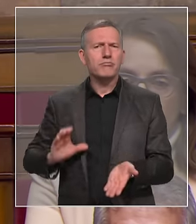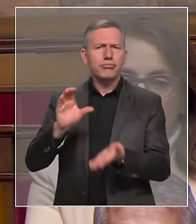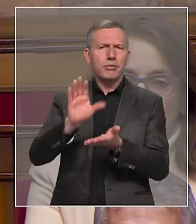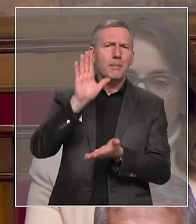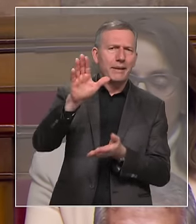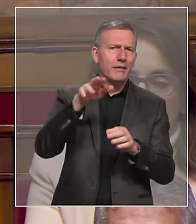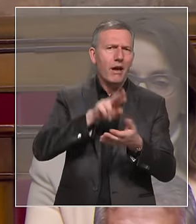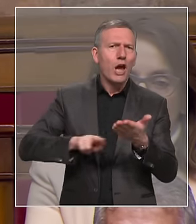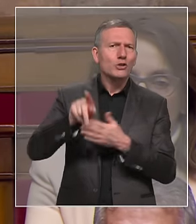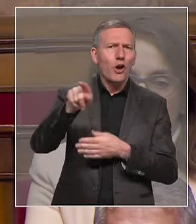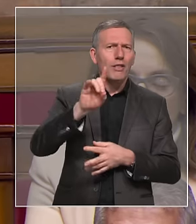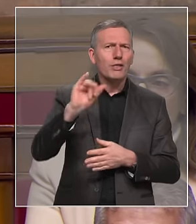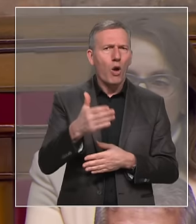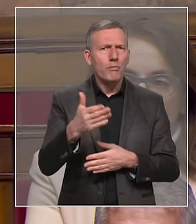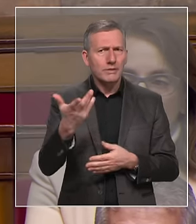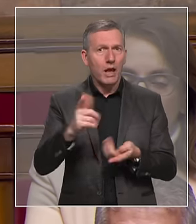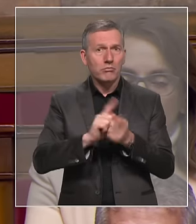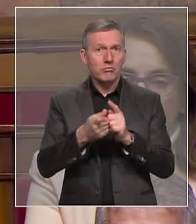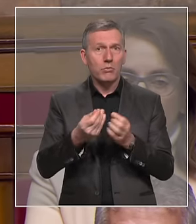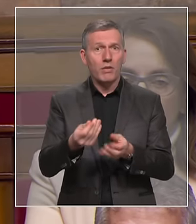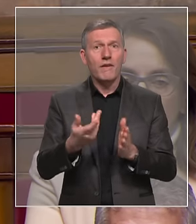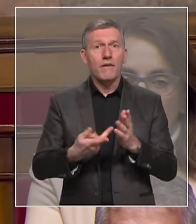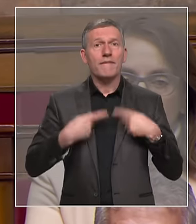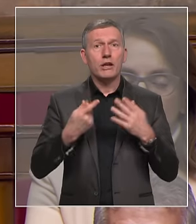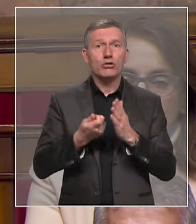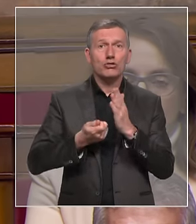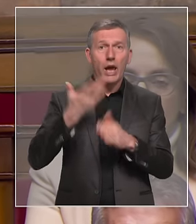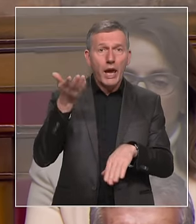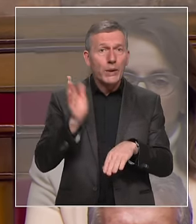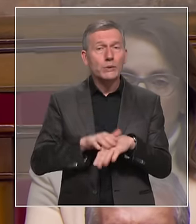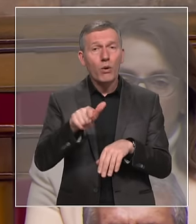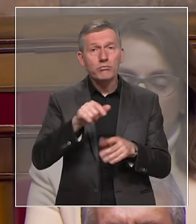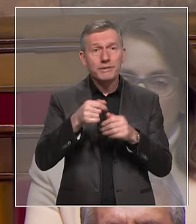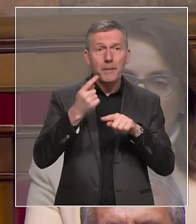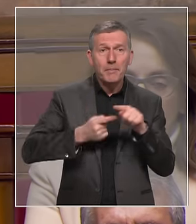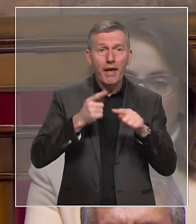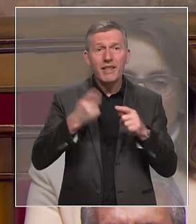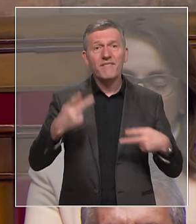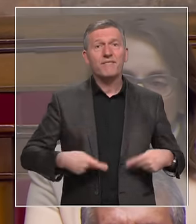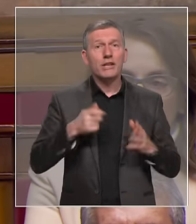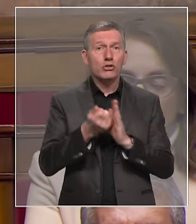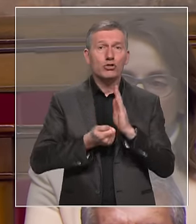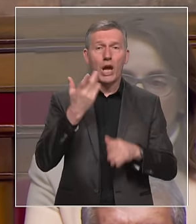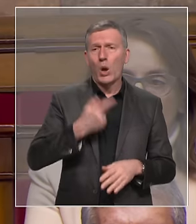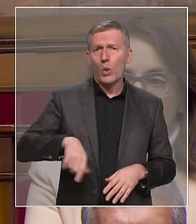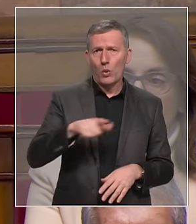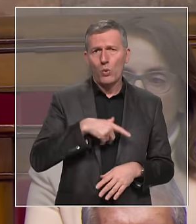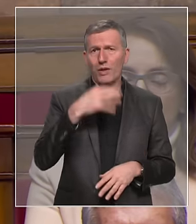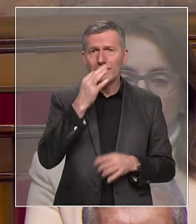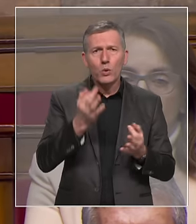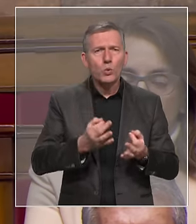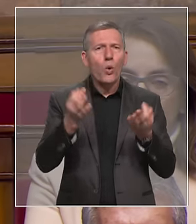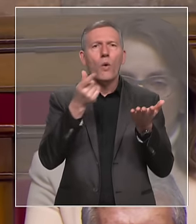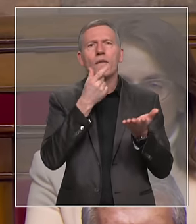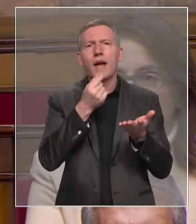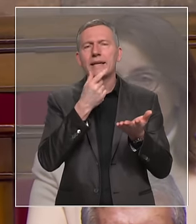causes de la vie chère. Si nous ne contestons pas que l'octroi de mer a sa part dans la cherté de la vie, nous disons qu'il est trop